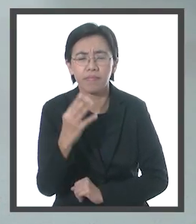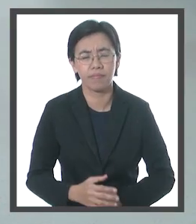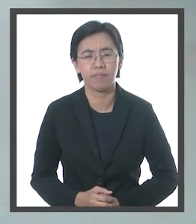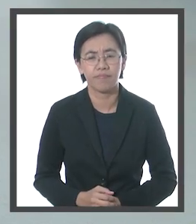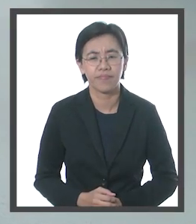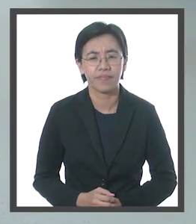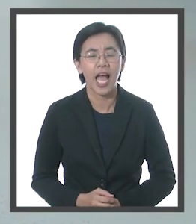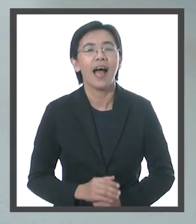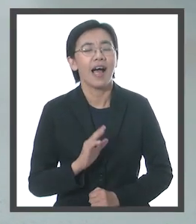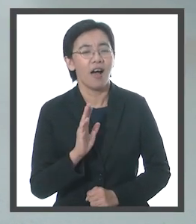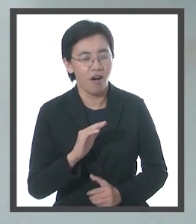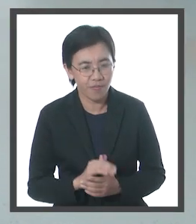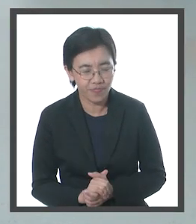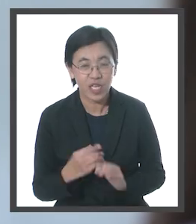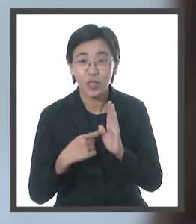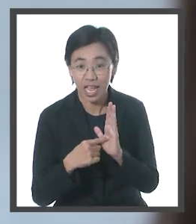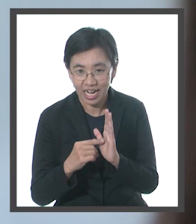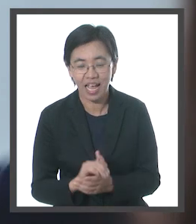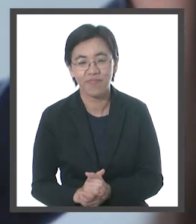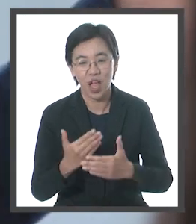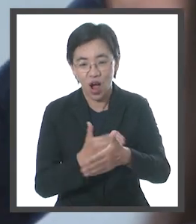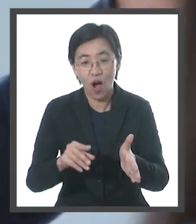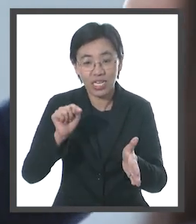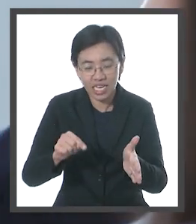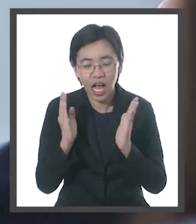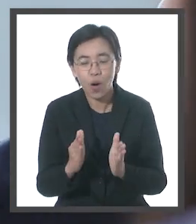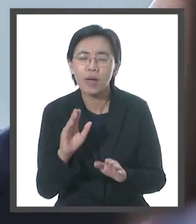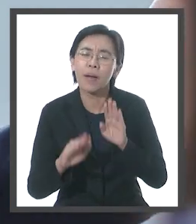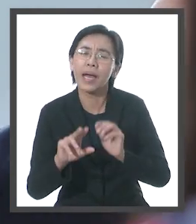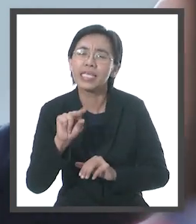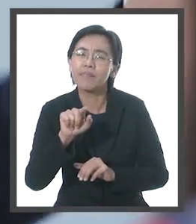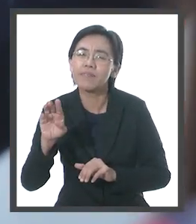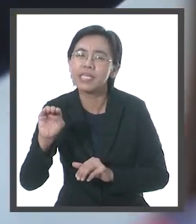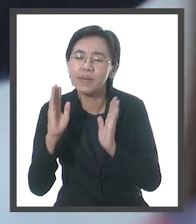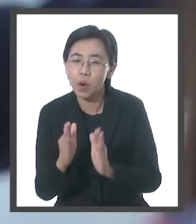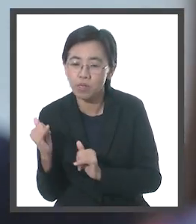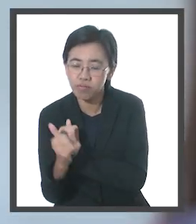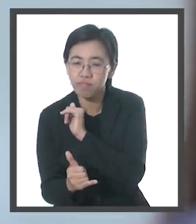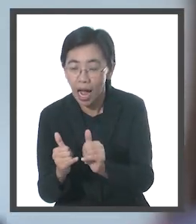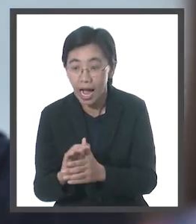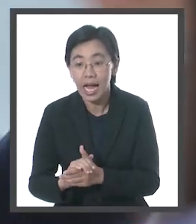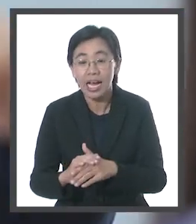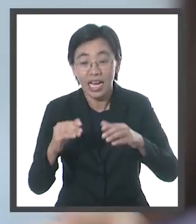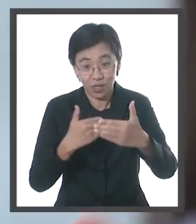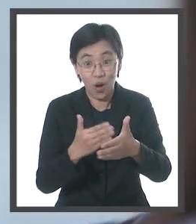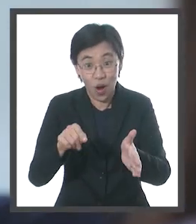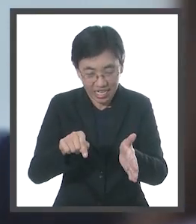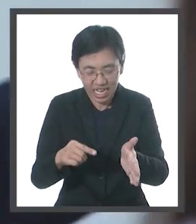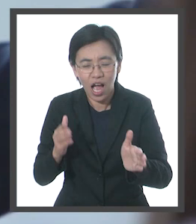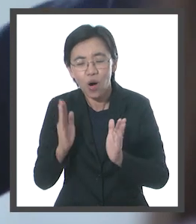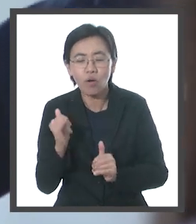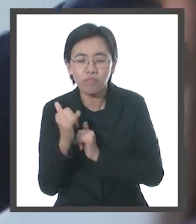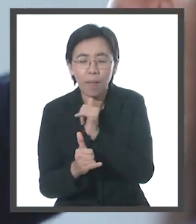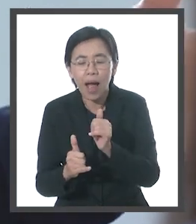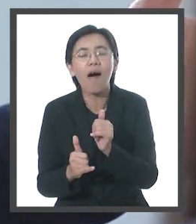างเช่น สมมุติว่าห้องอย่างเงี้ยพอมีคนมา 30-40 คนที่เดินจากข้างนอกมาจากสารพัดทิศเนี่ยพอเข้ามา